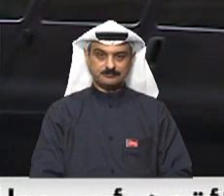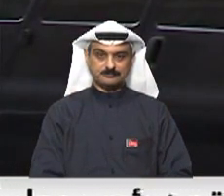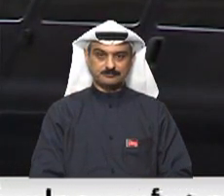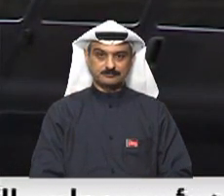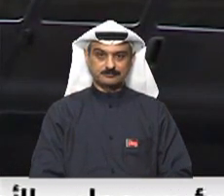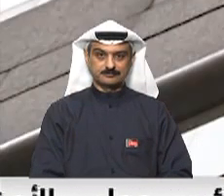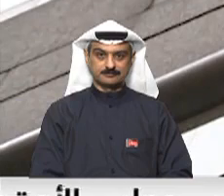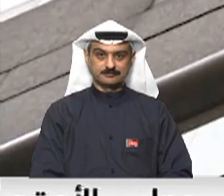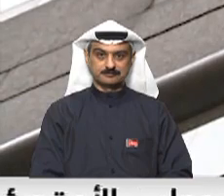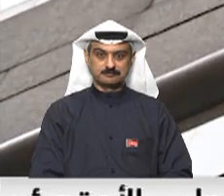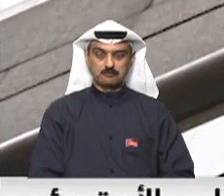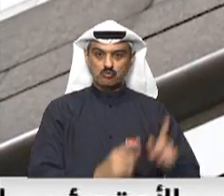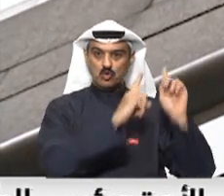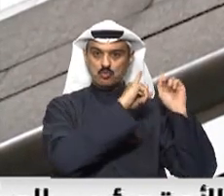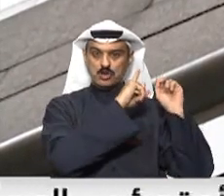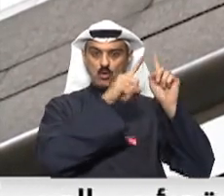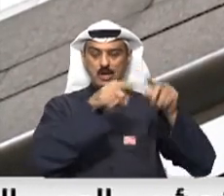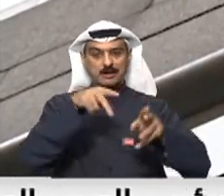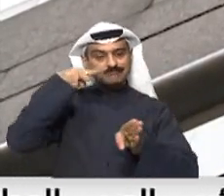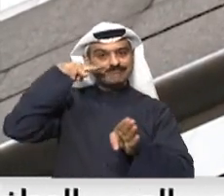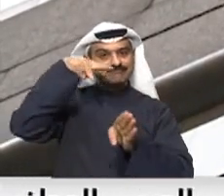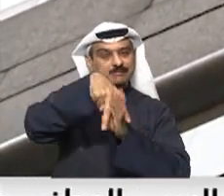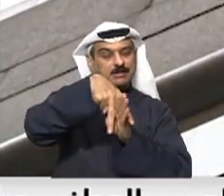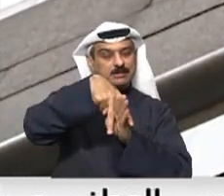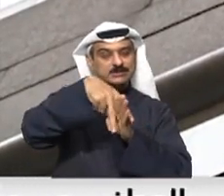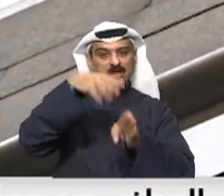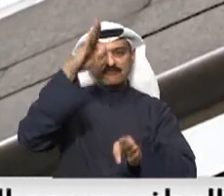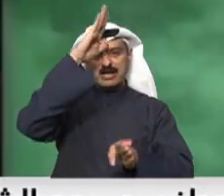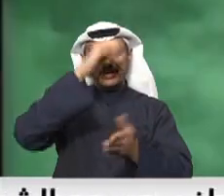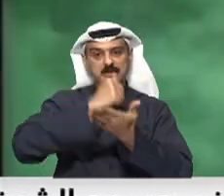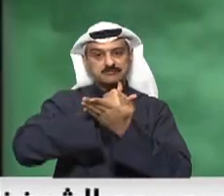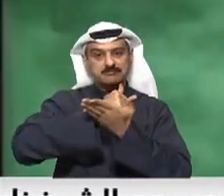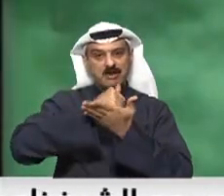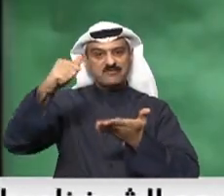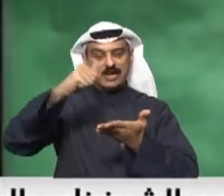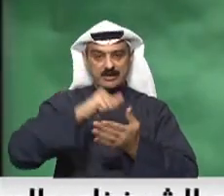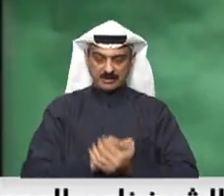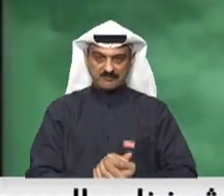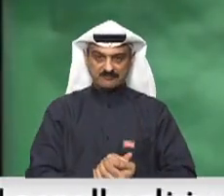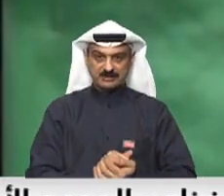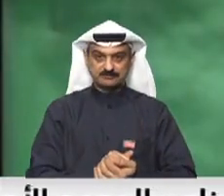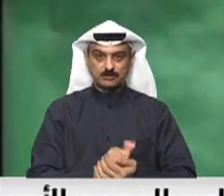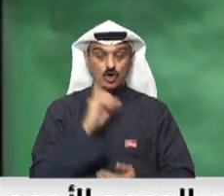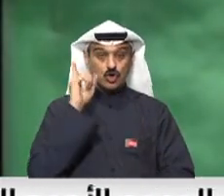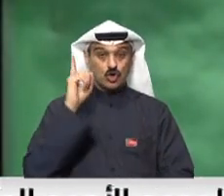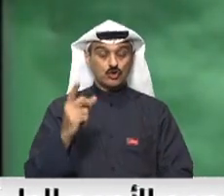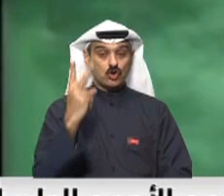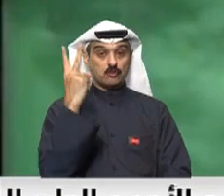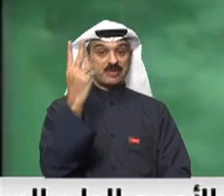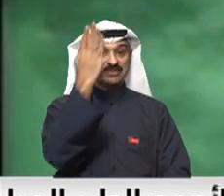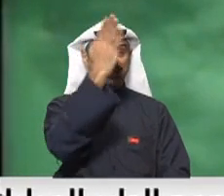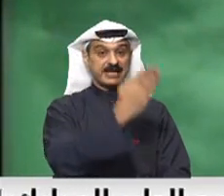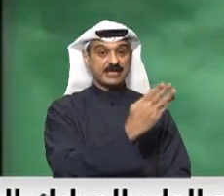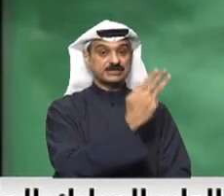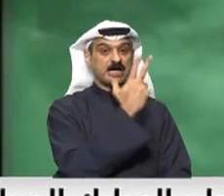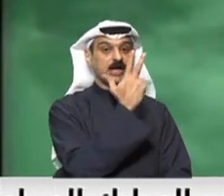من ذ رقي الغير الكويتي في الثاني من اغسطس من عام 1990